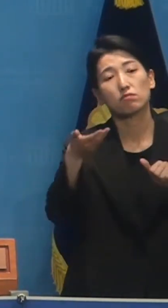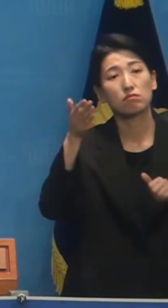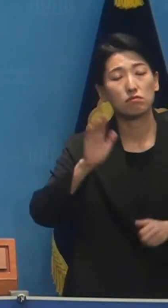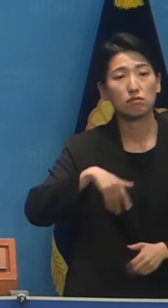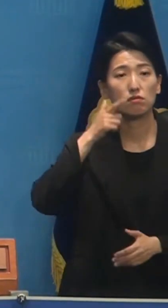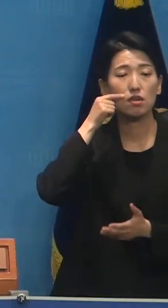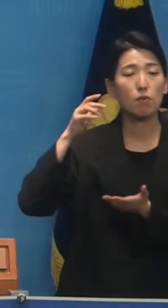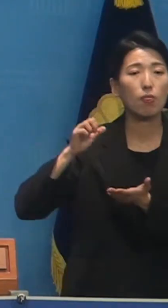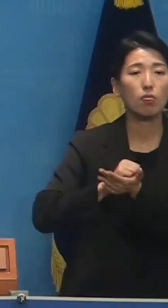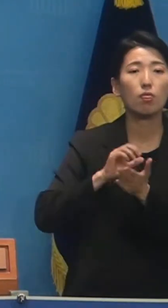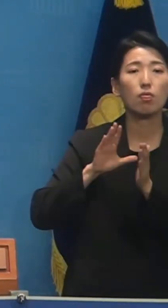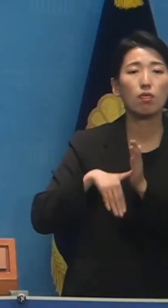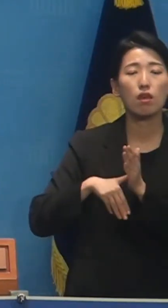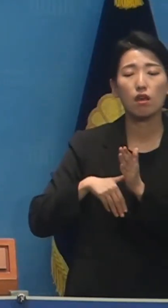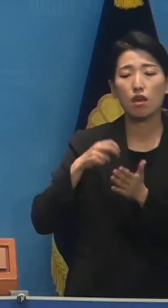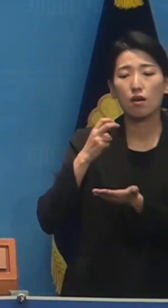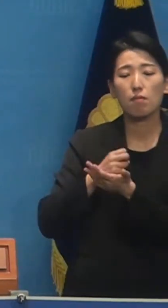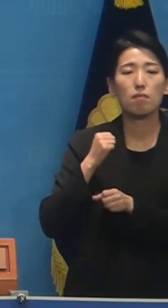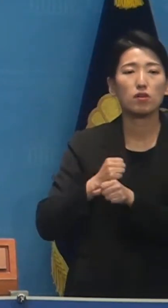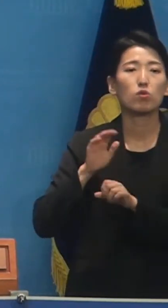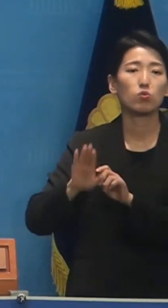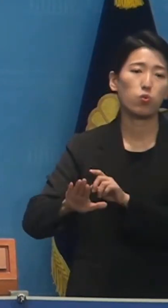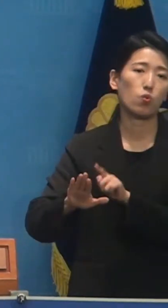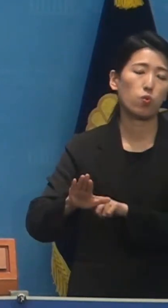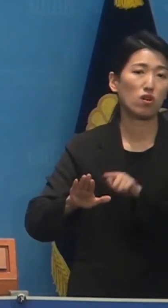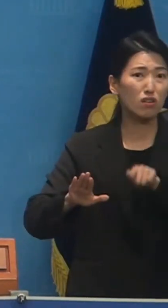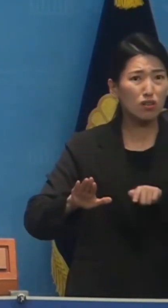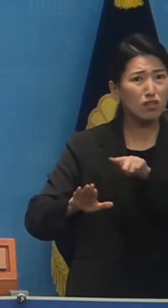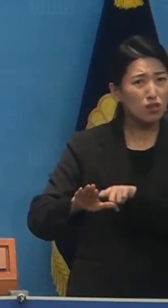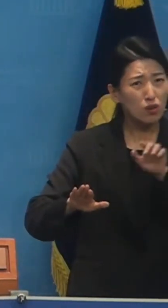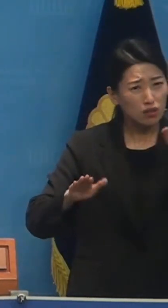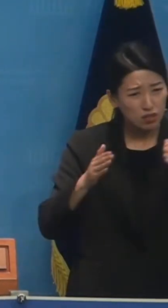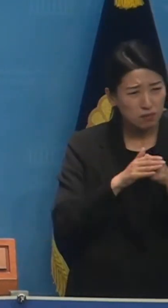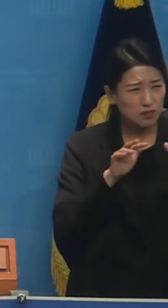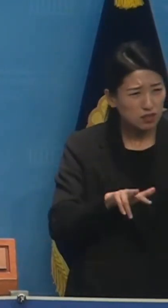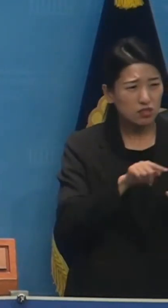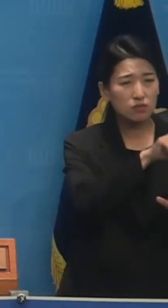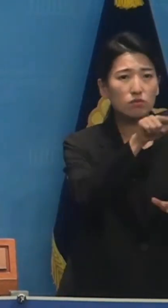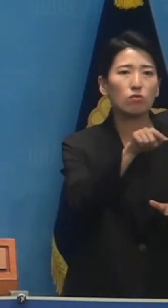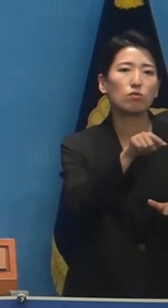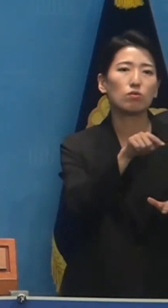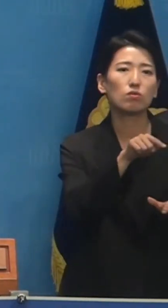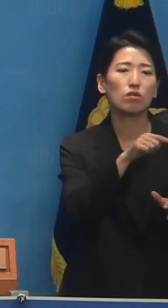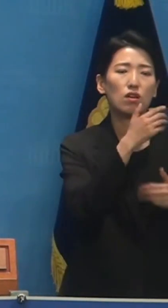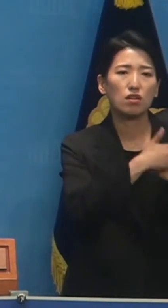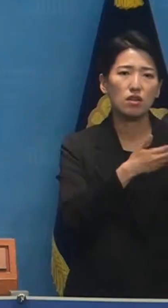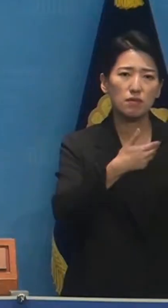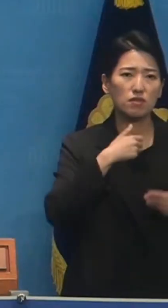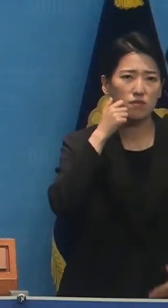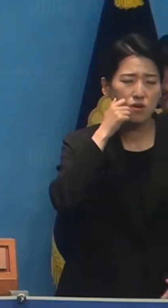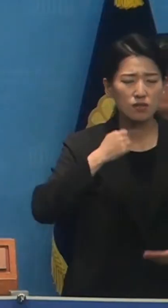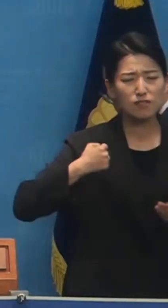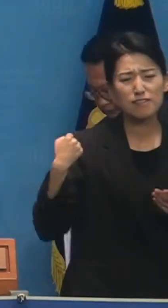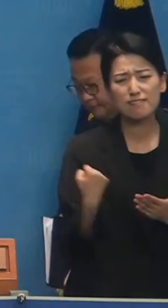없는 유령이 되어서 떠들고 있는 현실이 너무나 개탄스럽기 한이 없다.